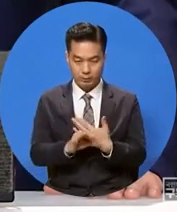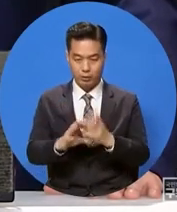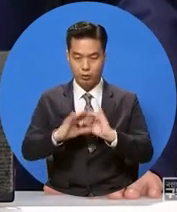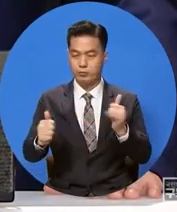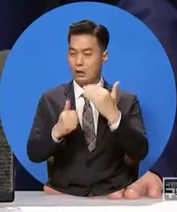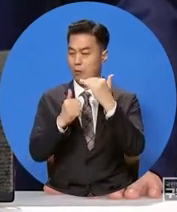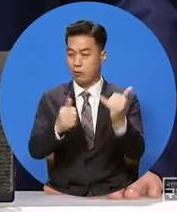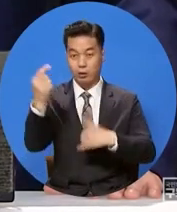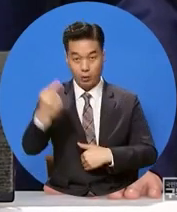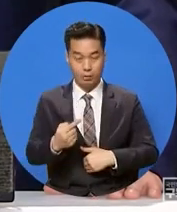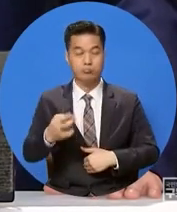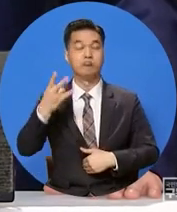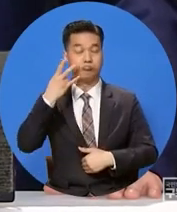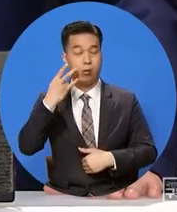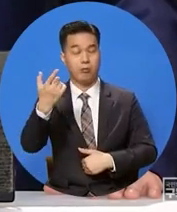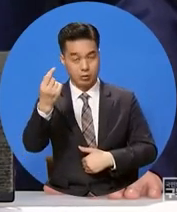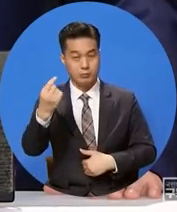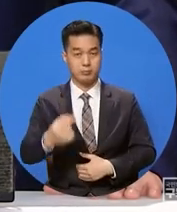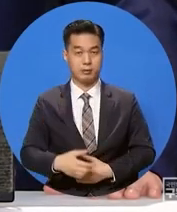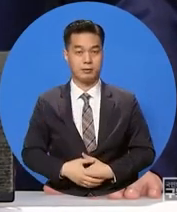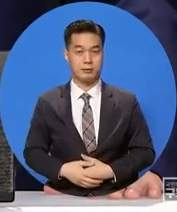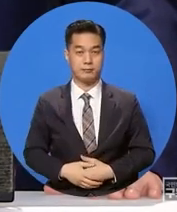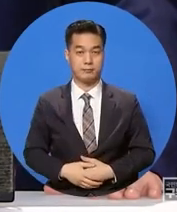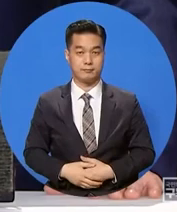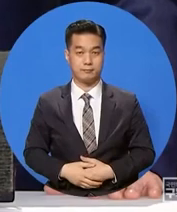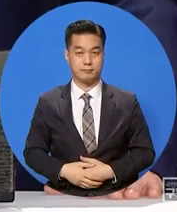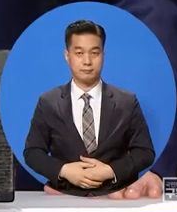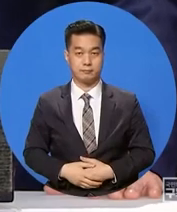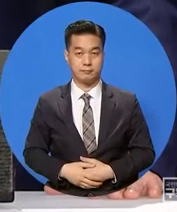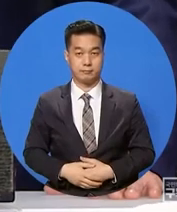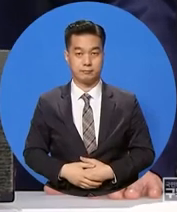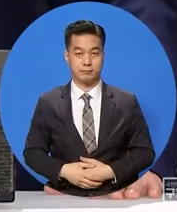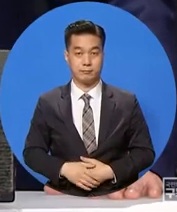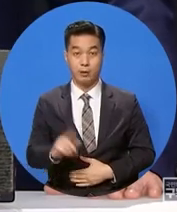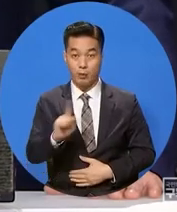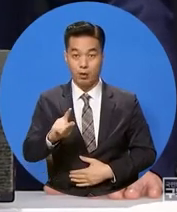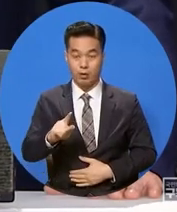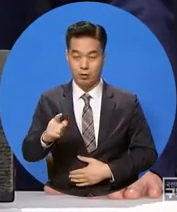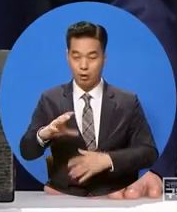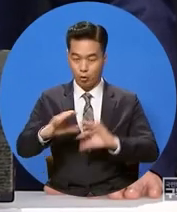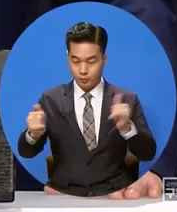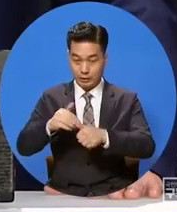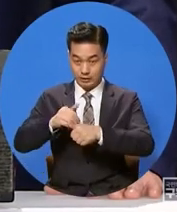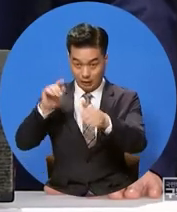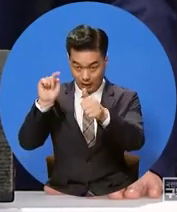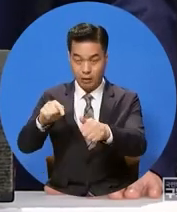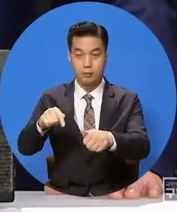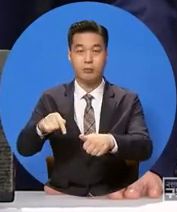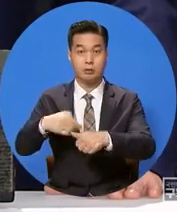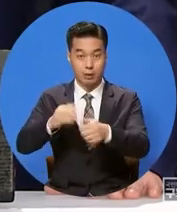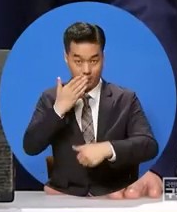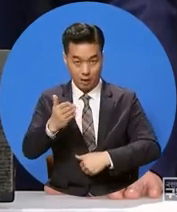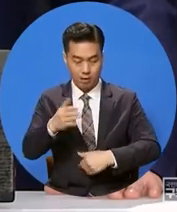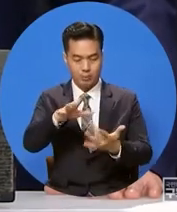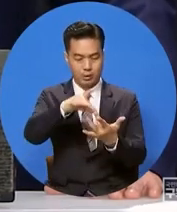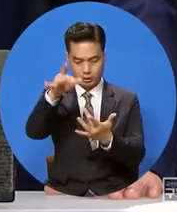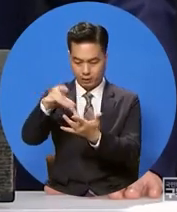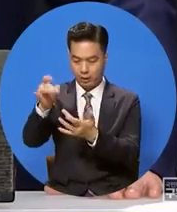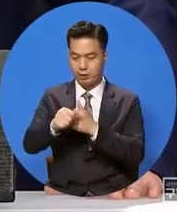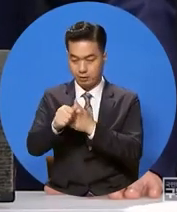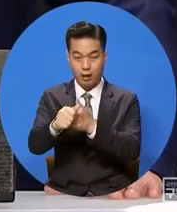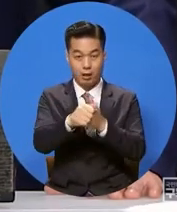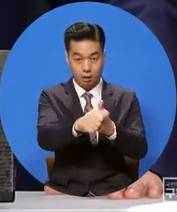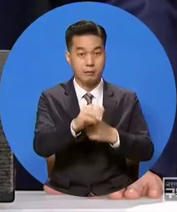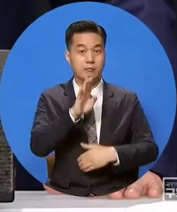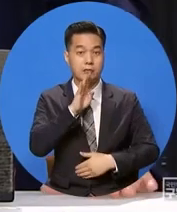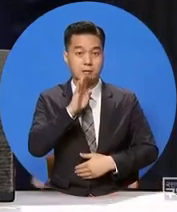불러서 나왔다는 겁니까? 아, 그렇습니다. 아 그래요? 아니, 그럼 국민이 들어가라고 그러면? 하면 들어가야 되겠네요. 아니 선택에 따라서 가는 거죠.